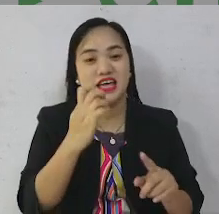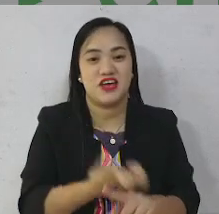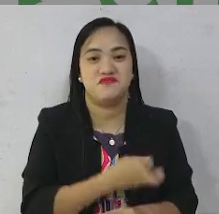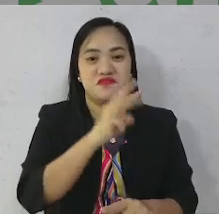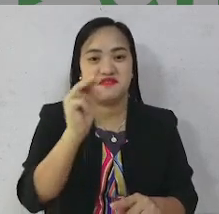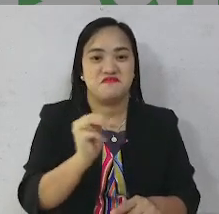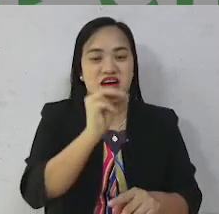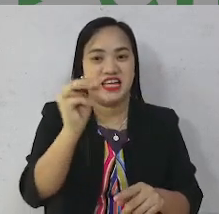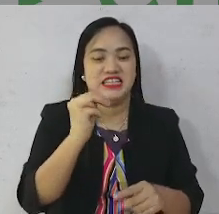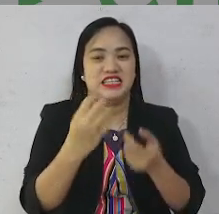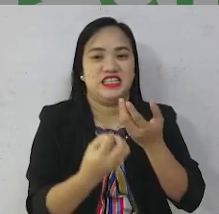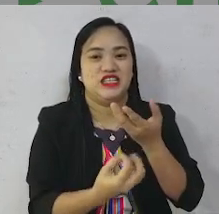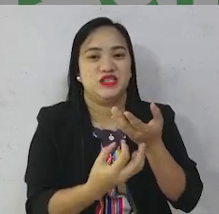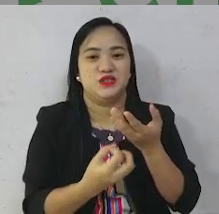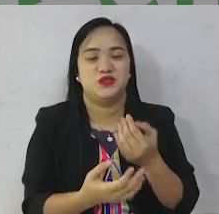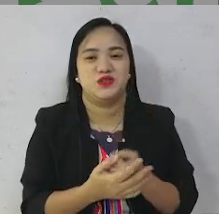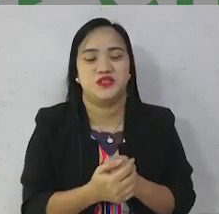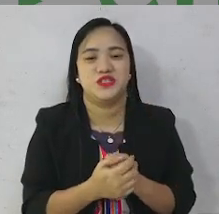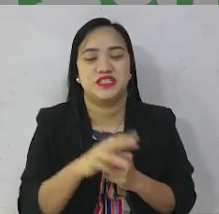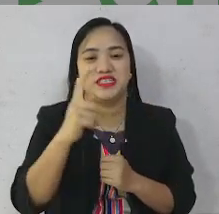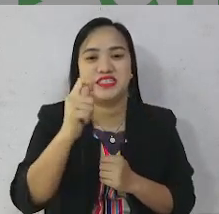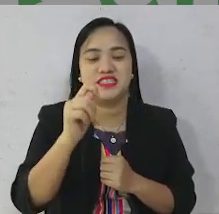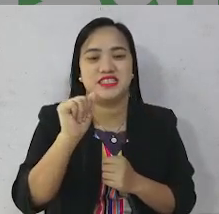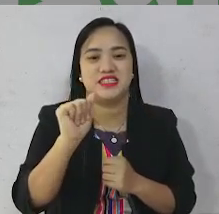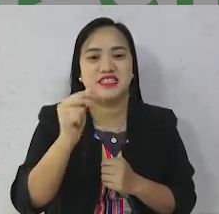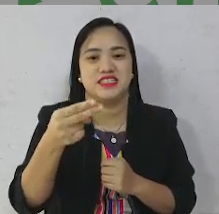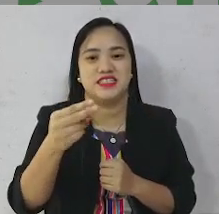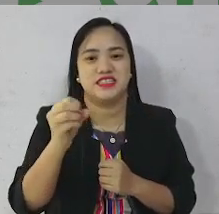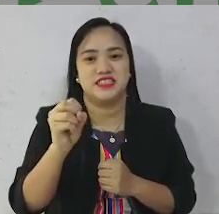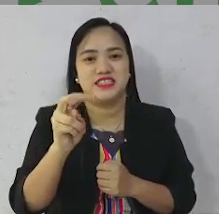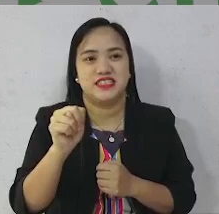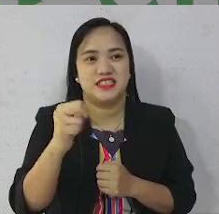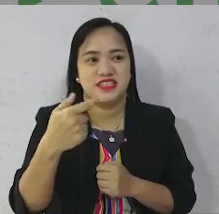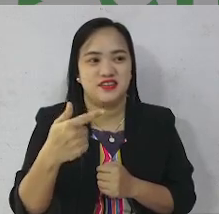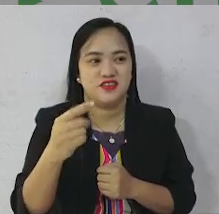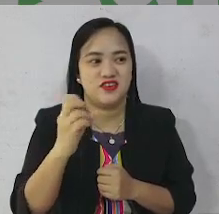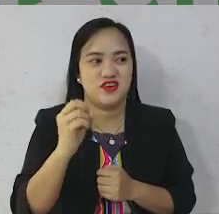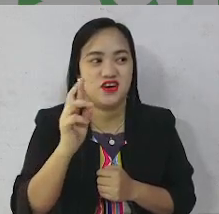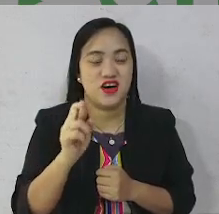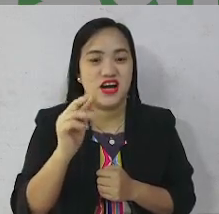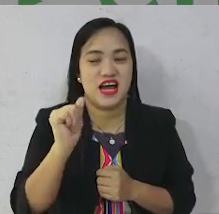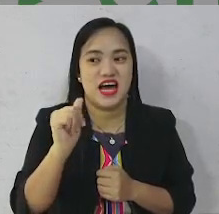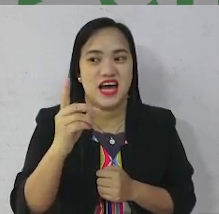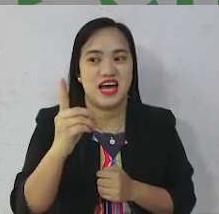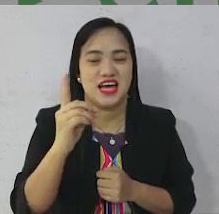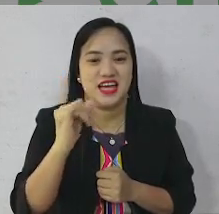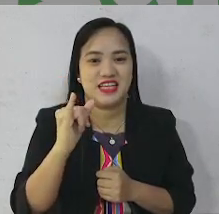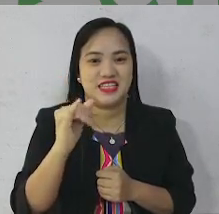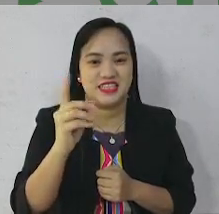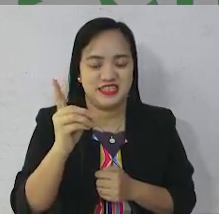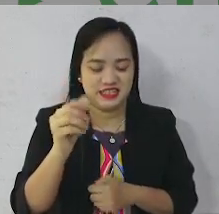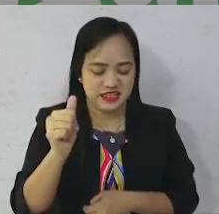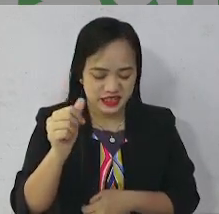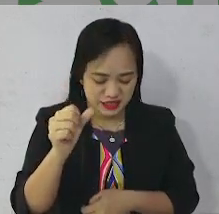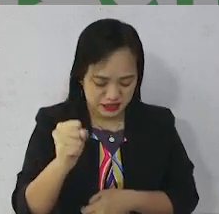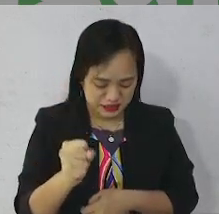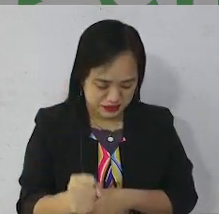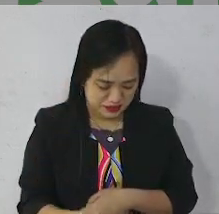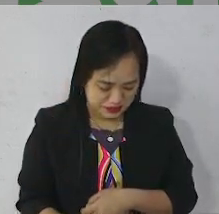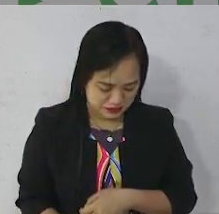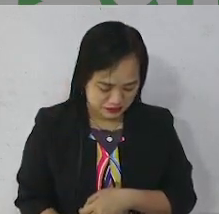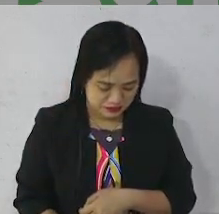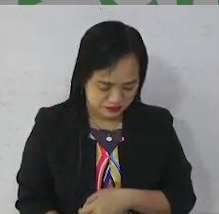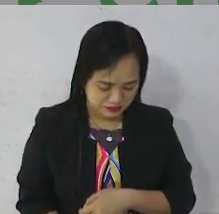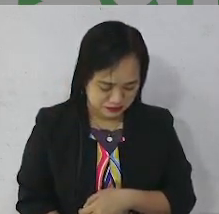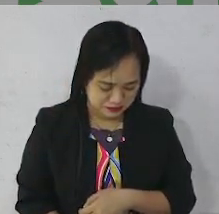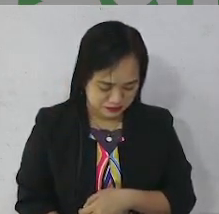ulam daw nila ay parating tahong o Adidas Anong sagot Maam Melody hin